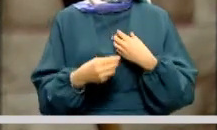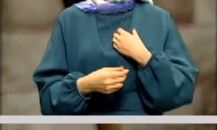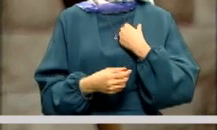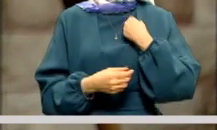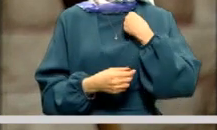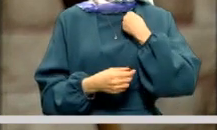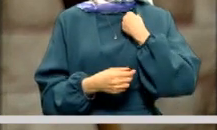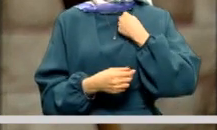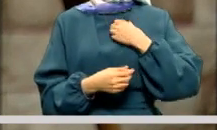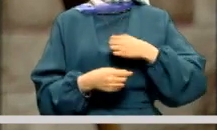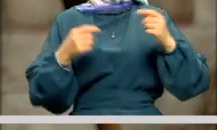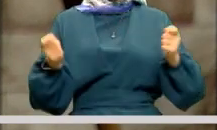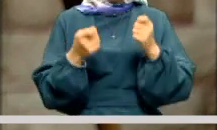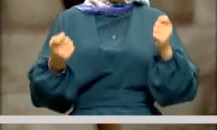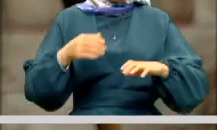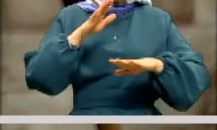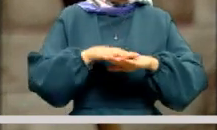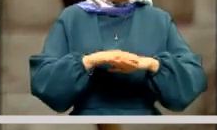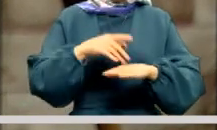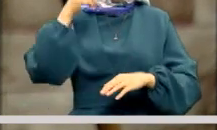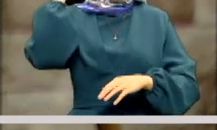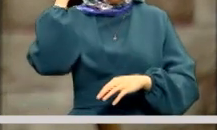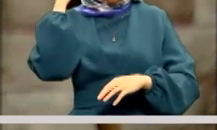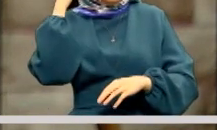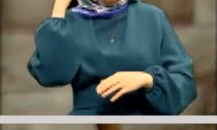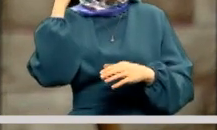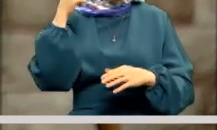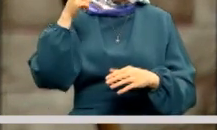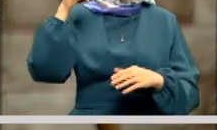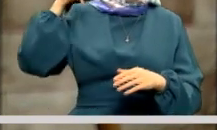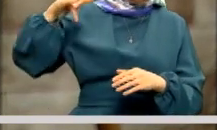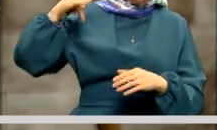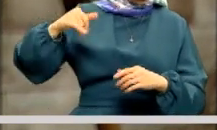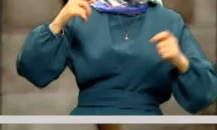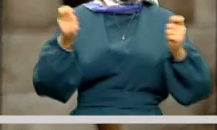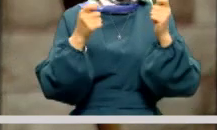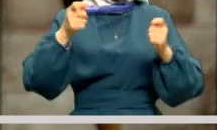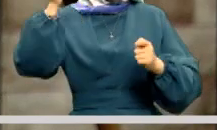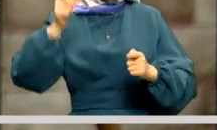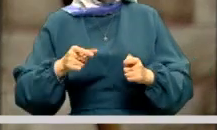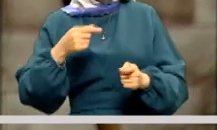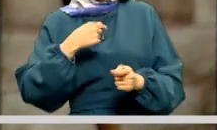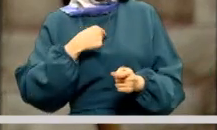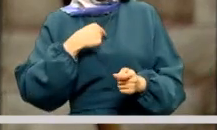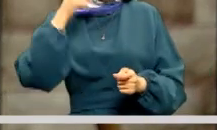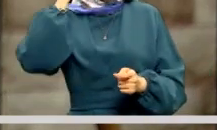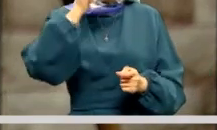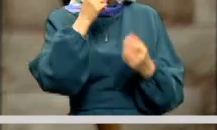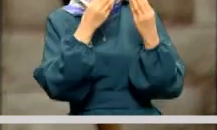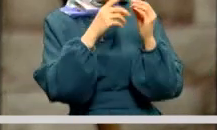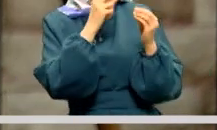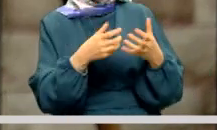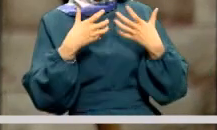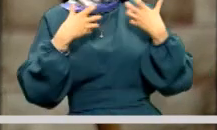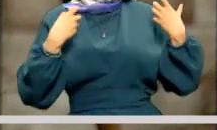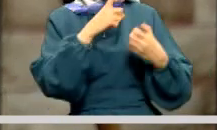işimizi yaparken acaba Yani yanımdaki çalışanım benden bir endişe duyar mı Bana güvenir mi